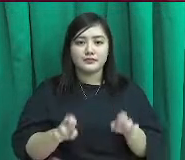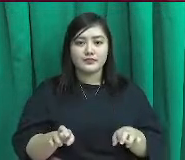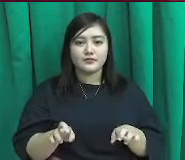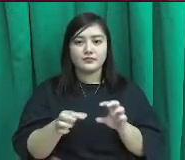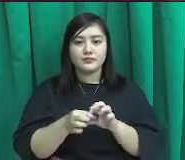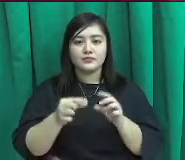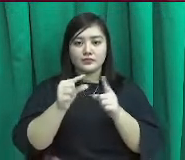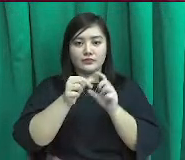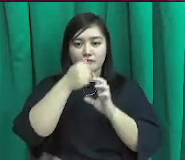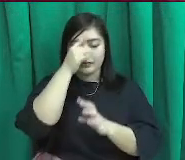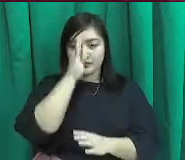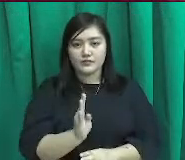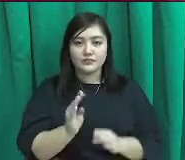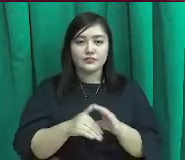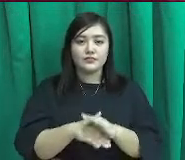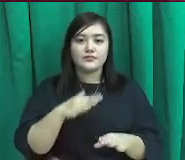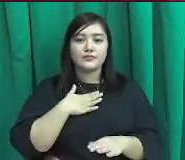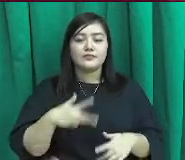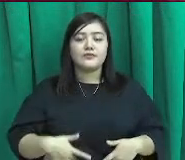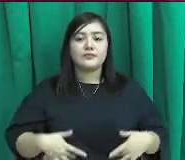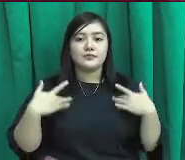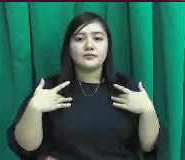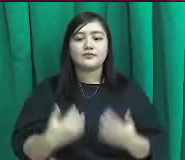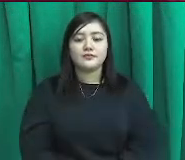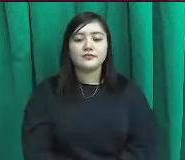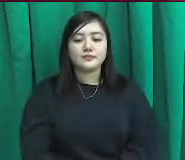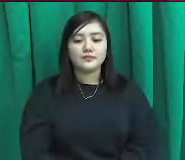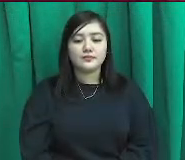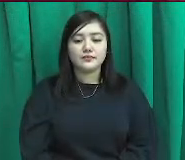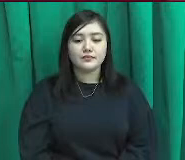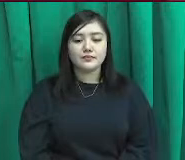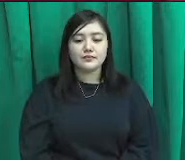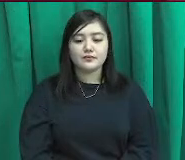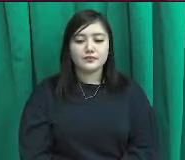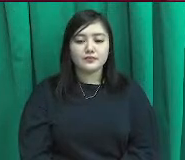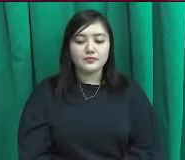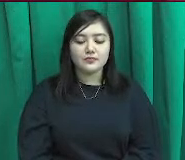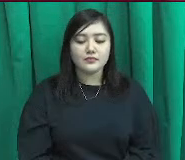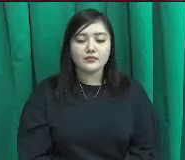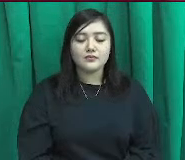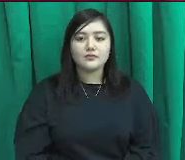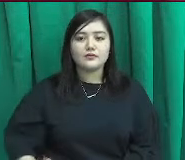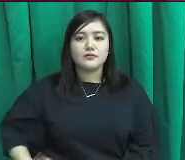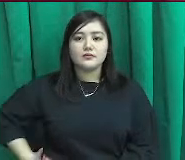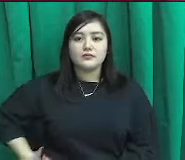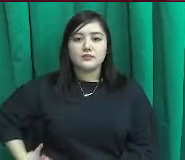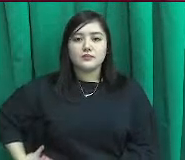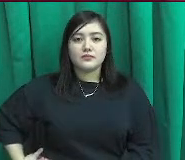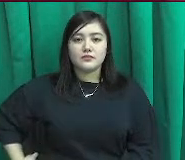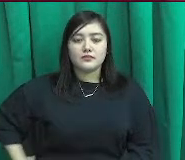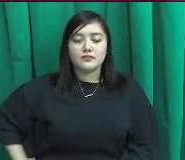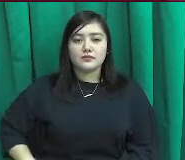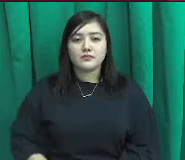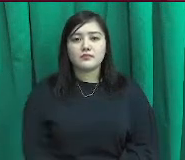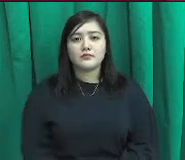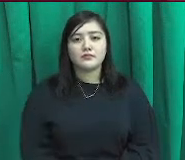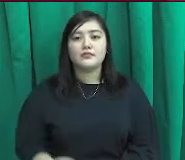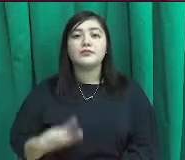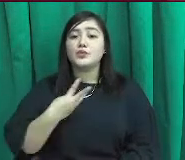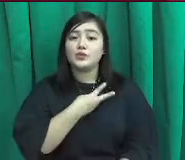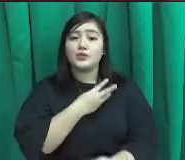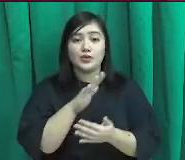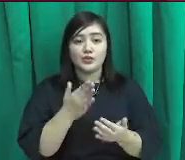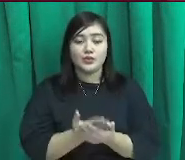And Amen. I believe, naririnig ko po ito sa ating pastor na we are still on God's process. Yes, yes.